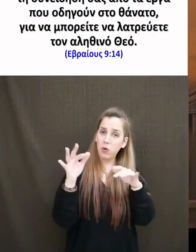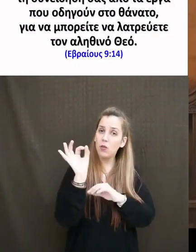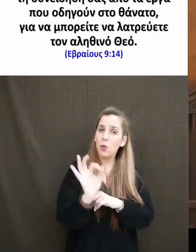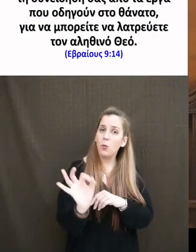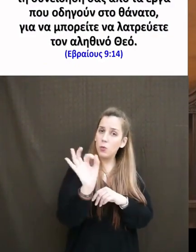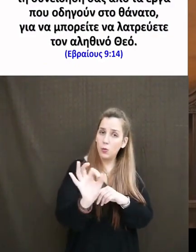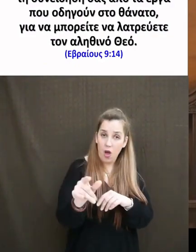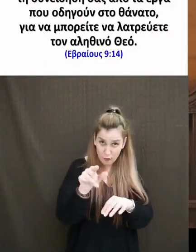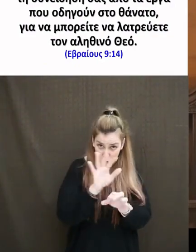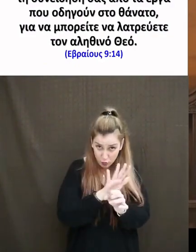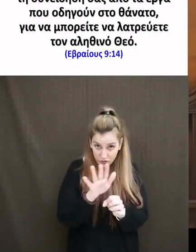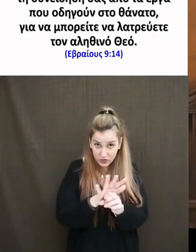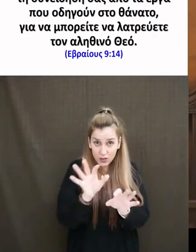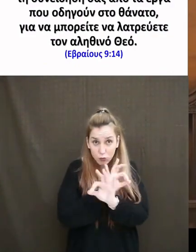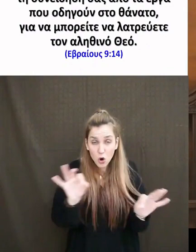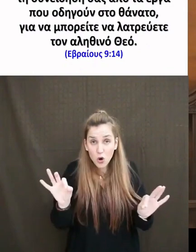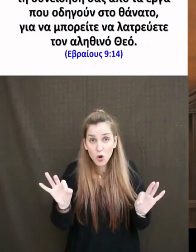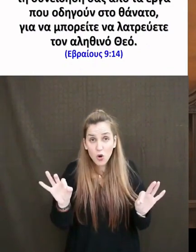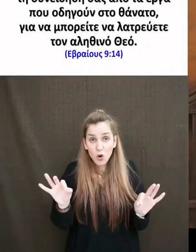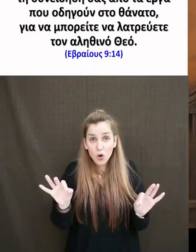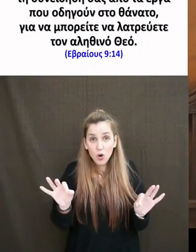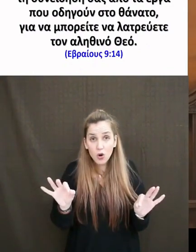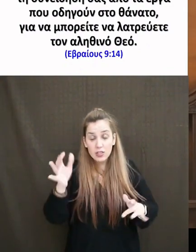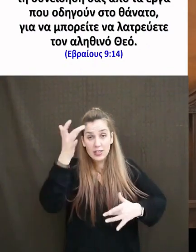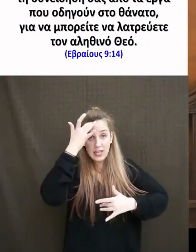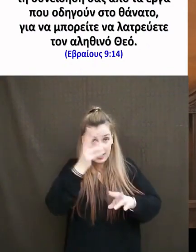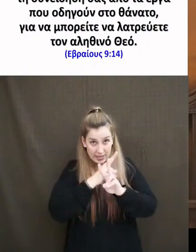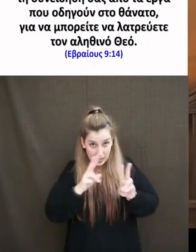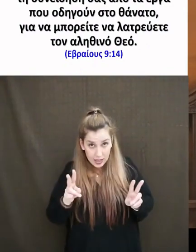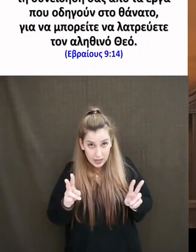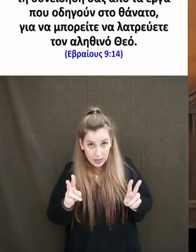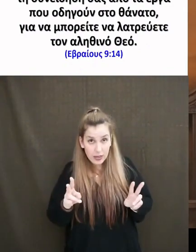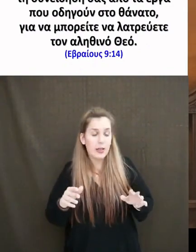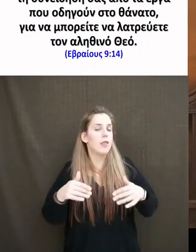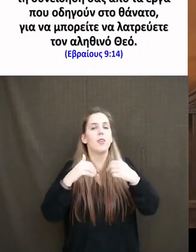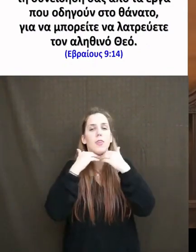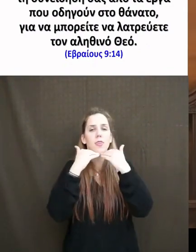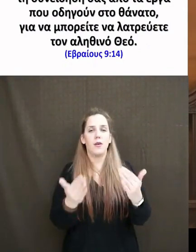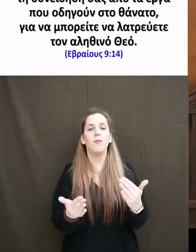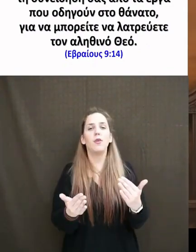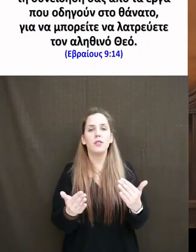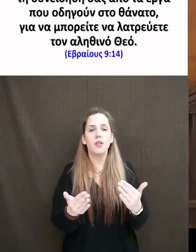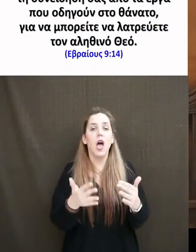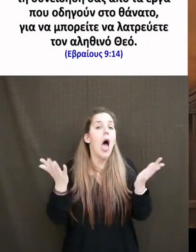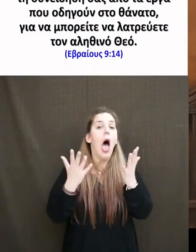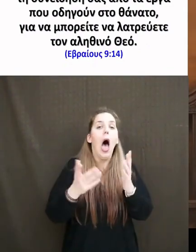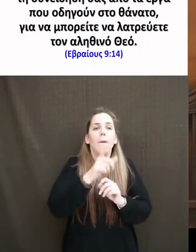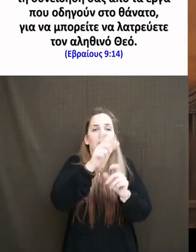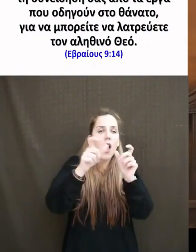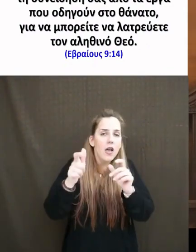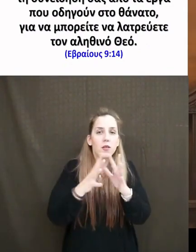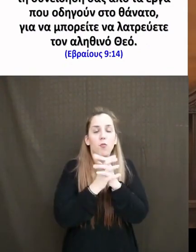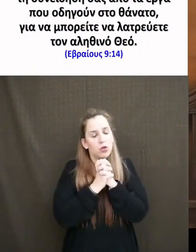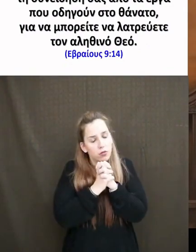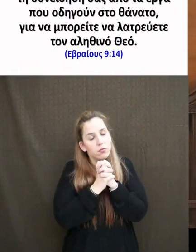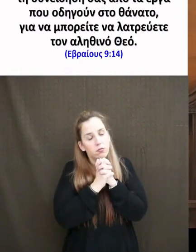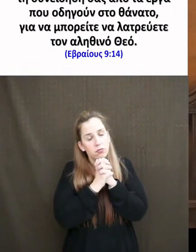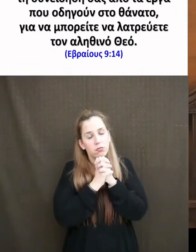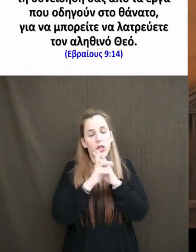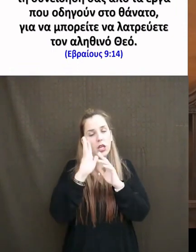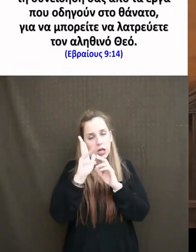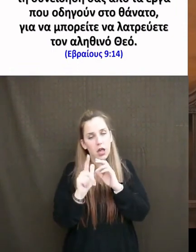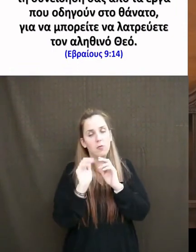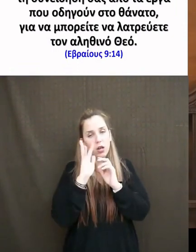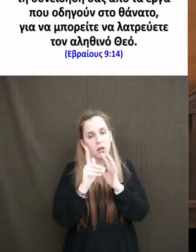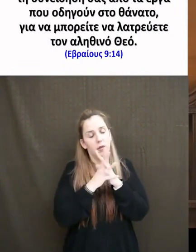πας να υπηρετήσεις. Δεν θα καθαριστεί η συνείδησή σου επειδή θα κάνεις την προσευχή σου. Δεν θα καθαριστεί η συνείδησή σου επειδή θα διαβάσεις τη γραφή σου.